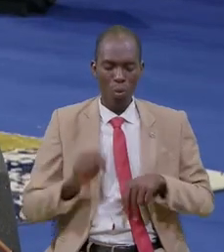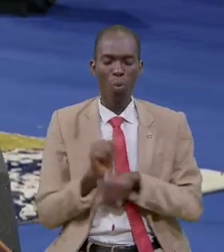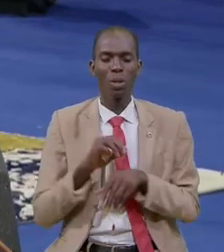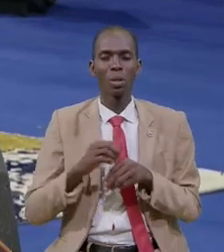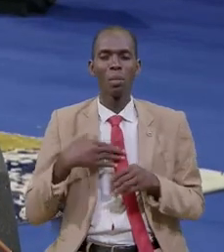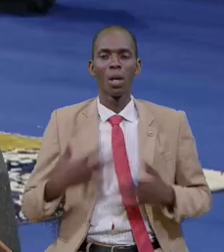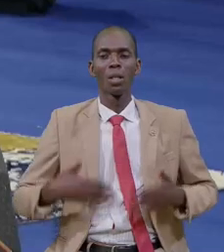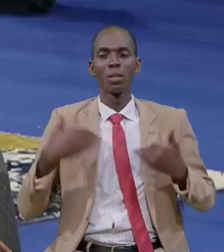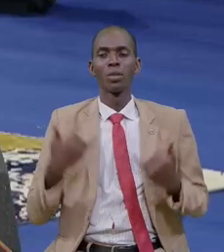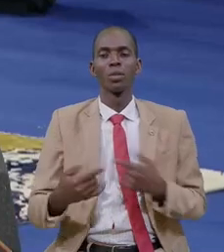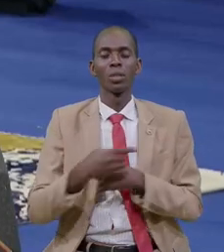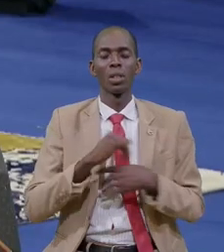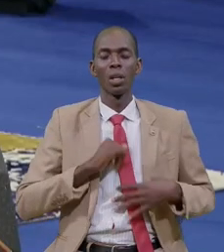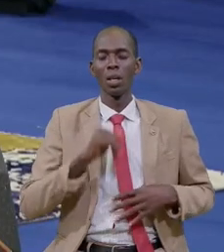guéri.